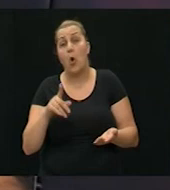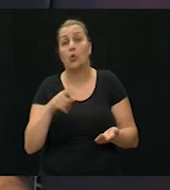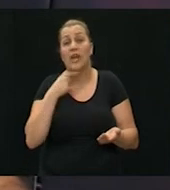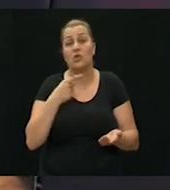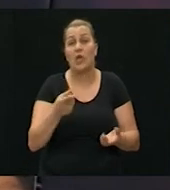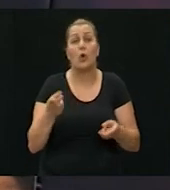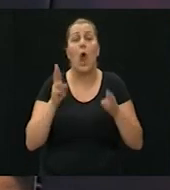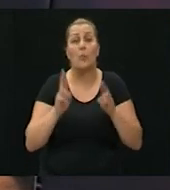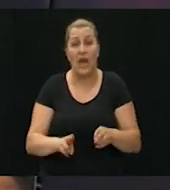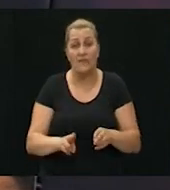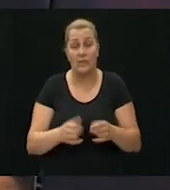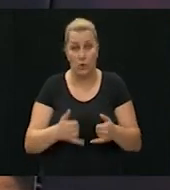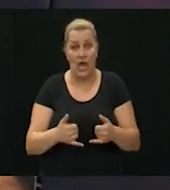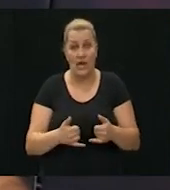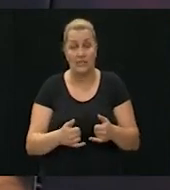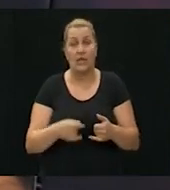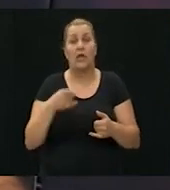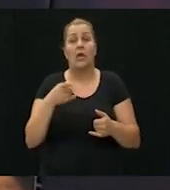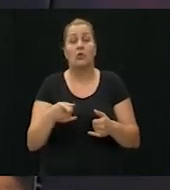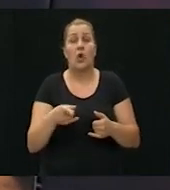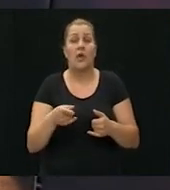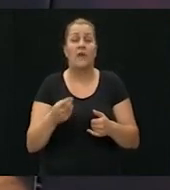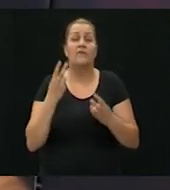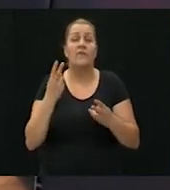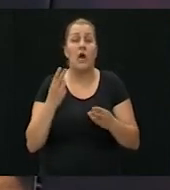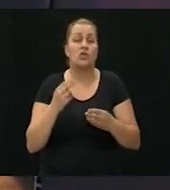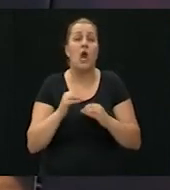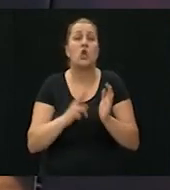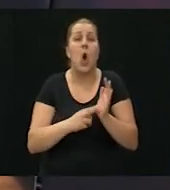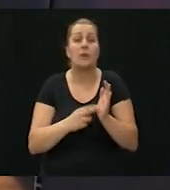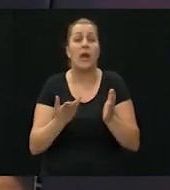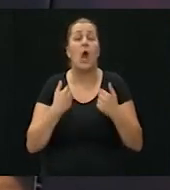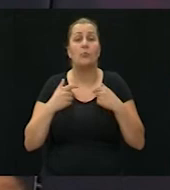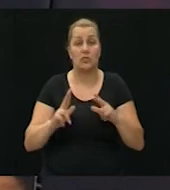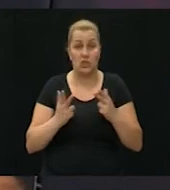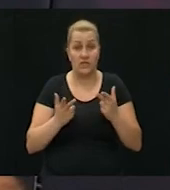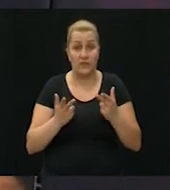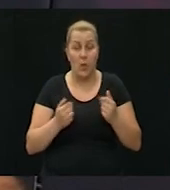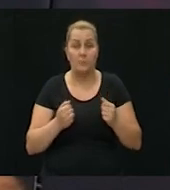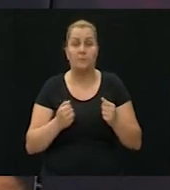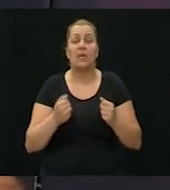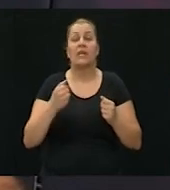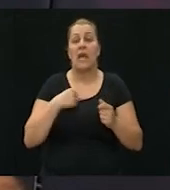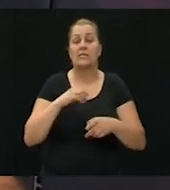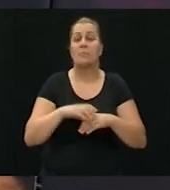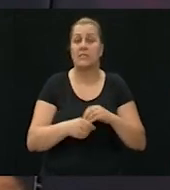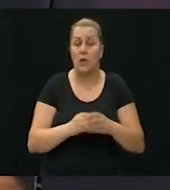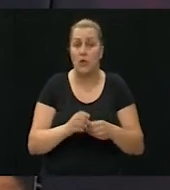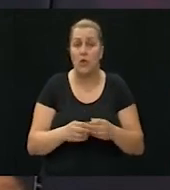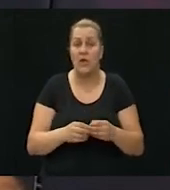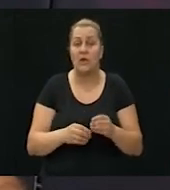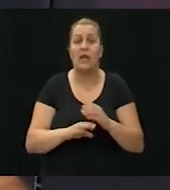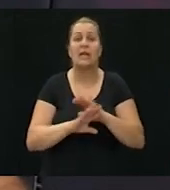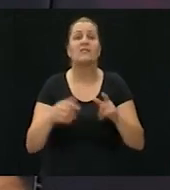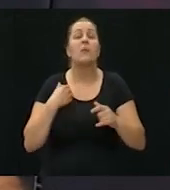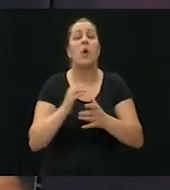koristiti kao pravedan termin danas. To je nužna norma ovako kako živimo. Zadovoljan sam na sve